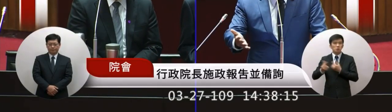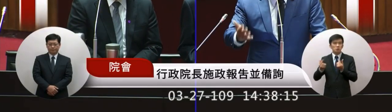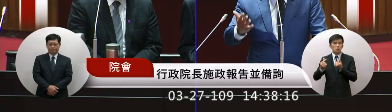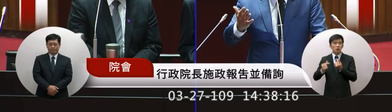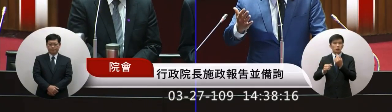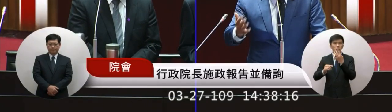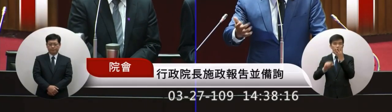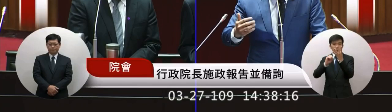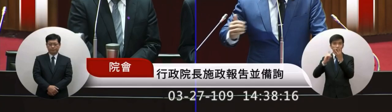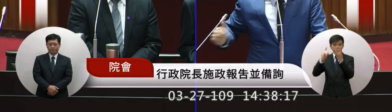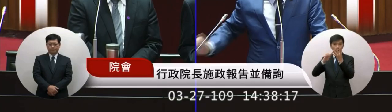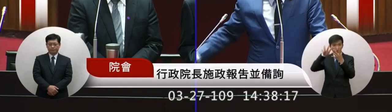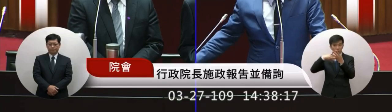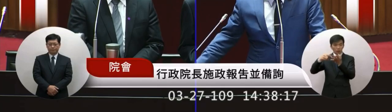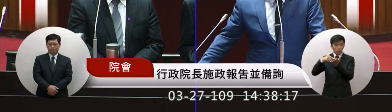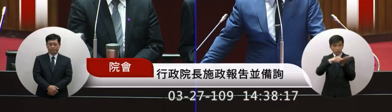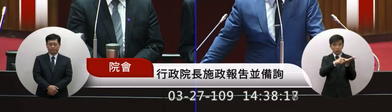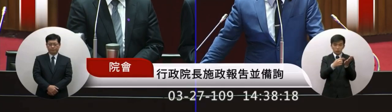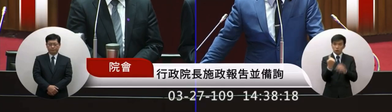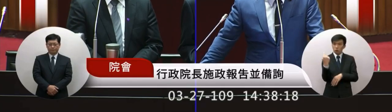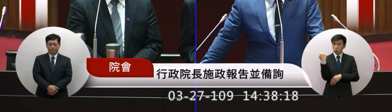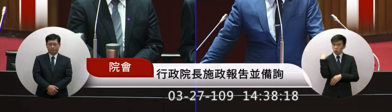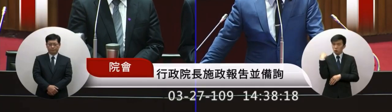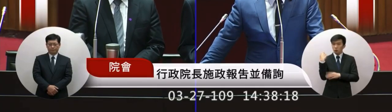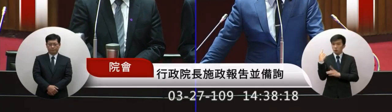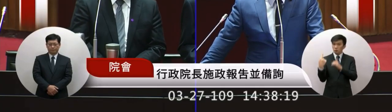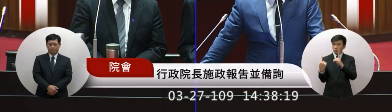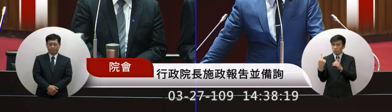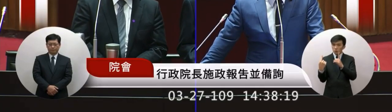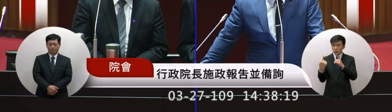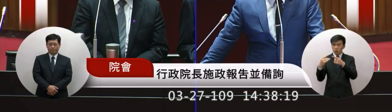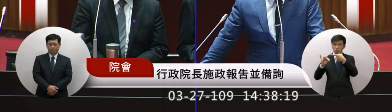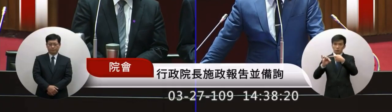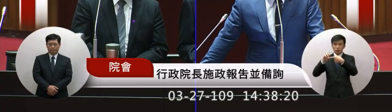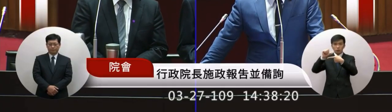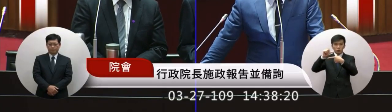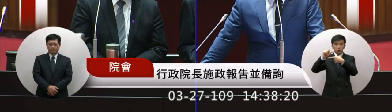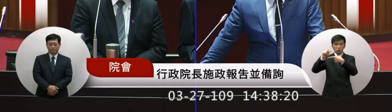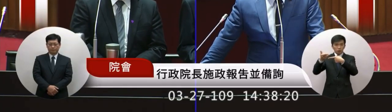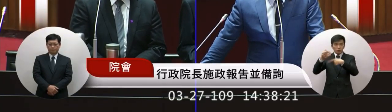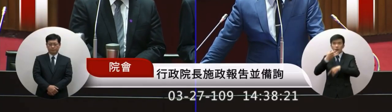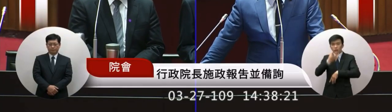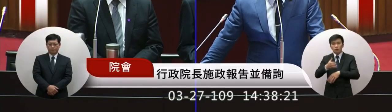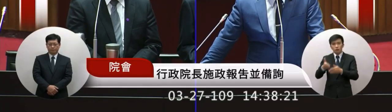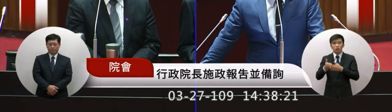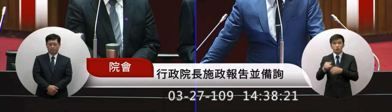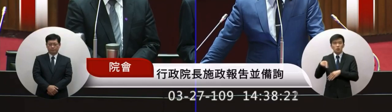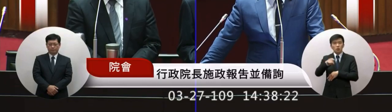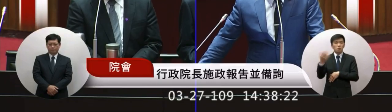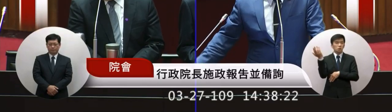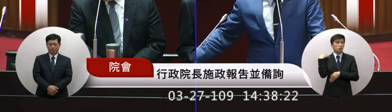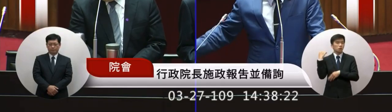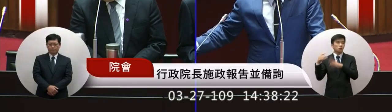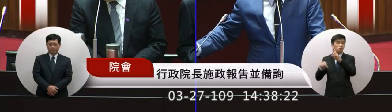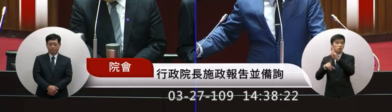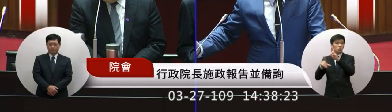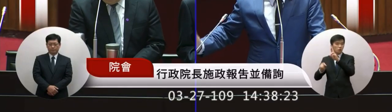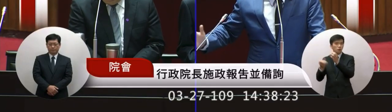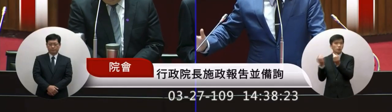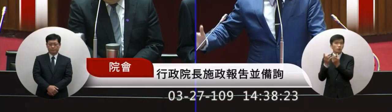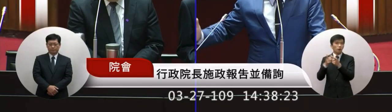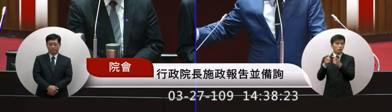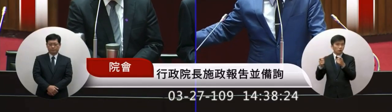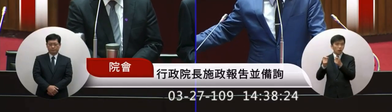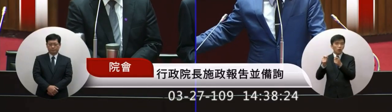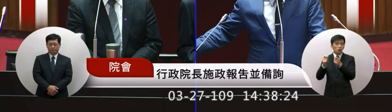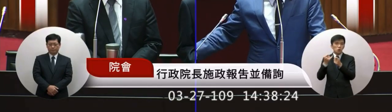们的规定是要比去年同期减少15%，那很多他们的发票开的都12月份的发票，它12月份的